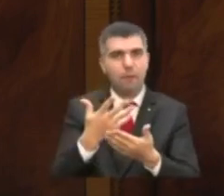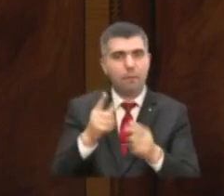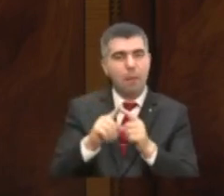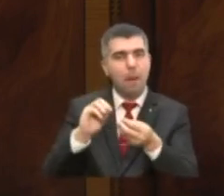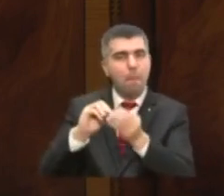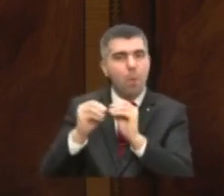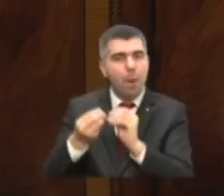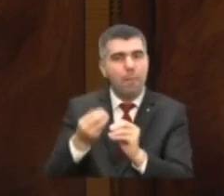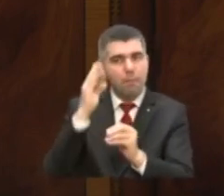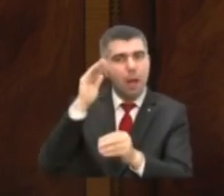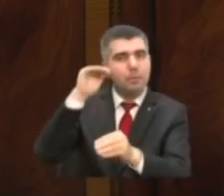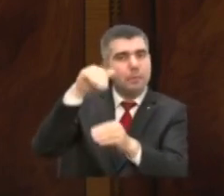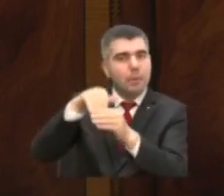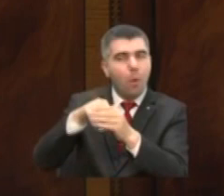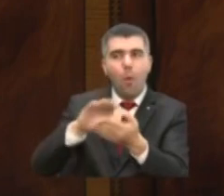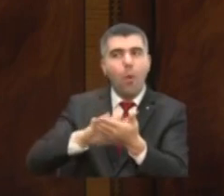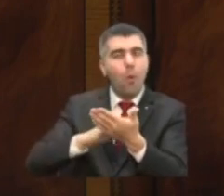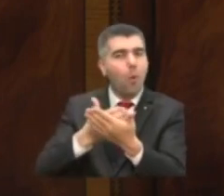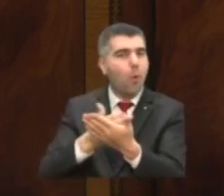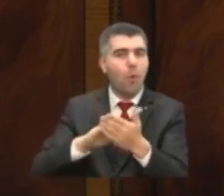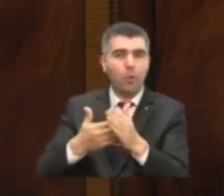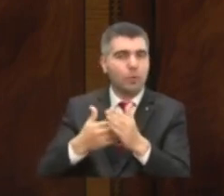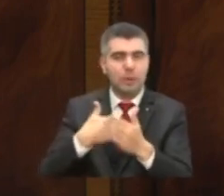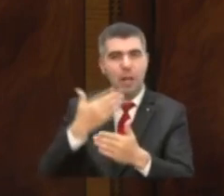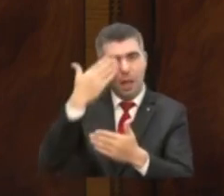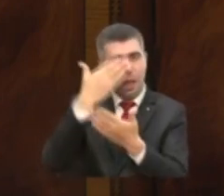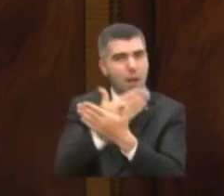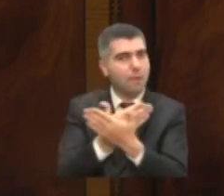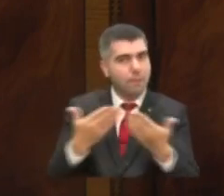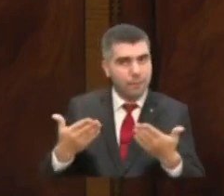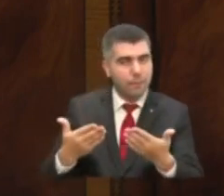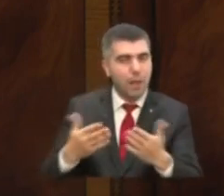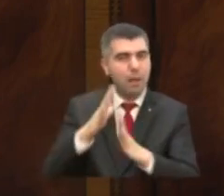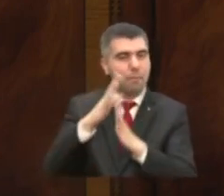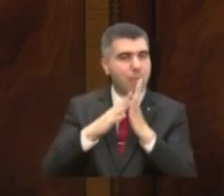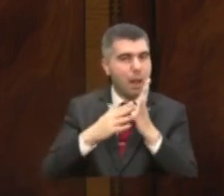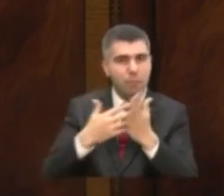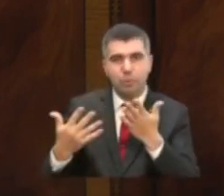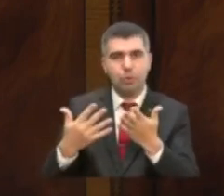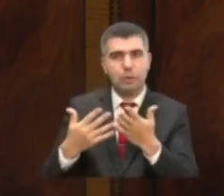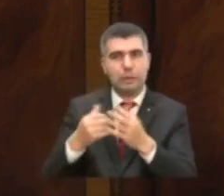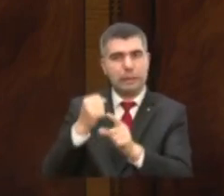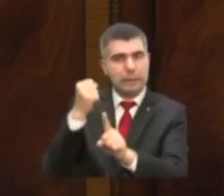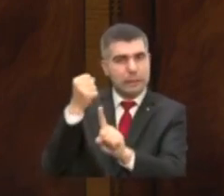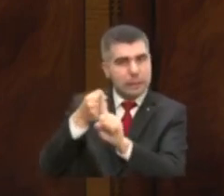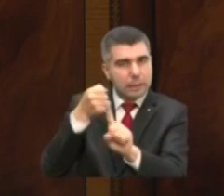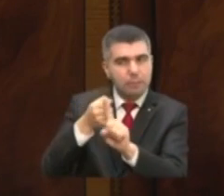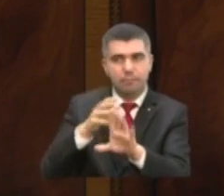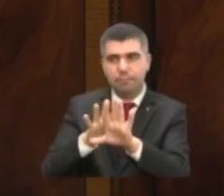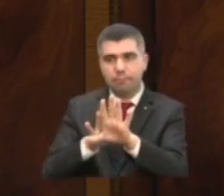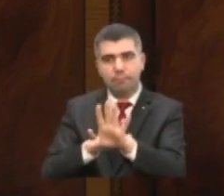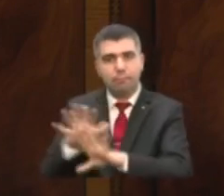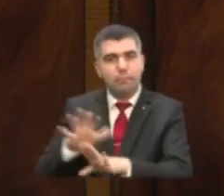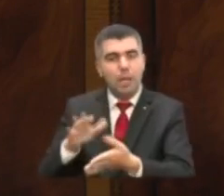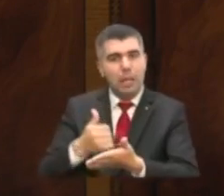وشاب، وكنحاولوا جهدنا من خلال السياسات التي ننهجها والبرامج اللي كنطرحوها والدعم